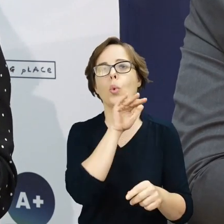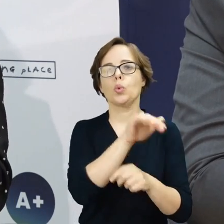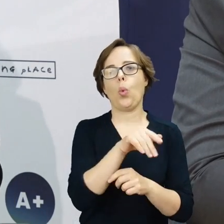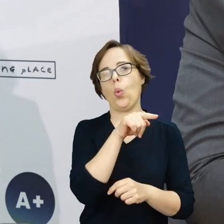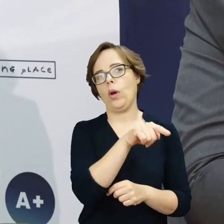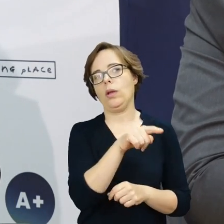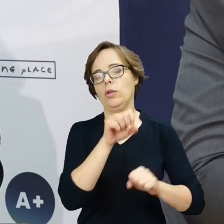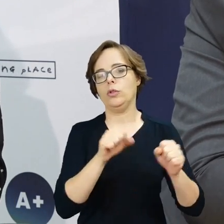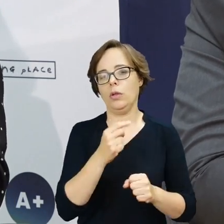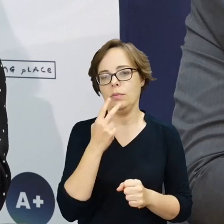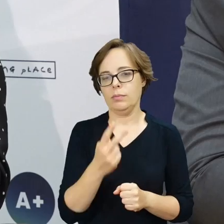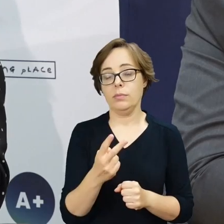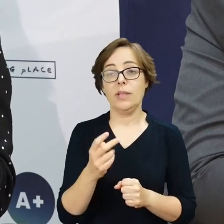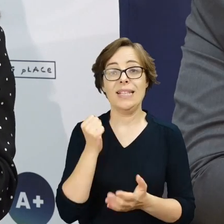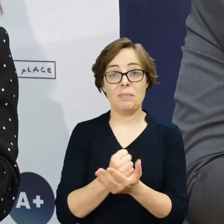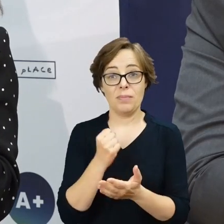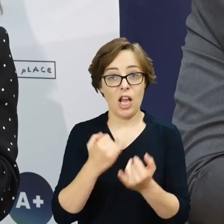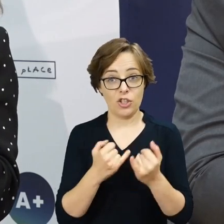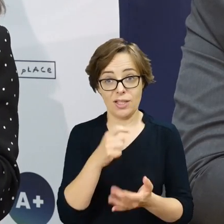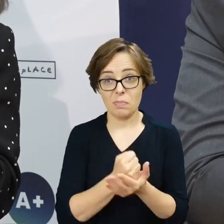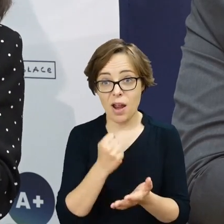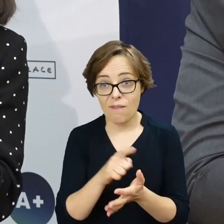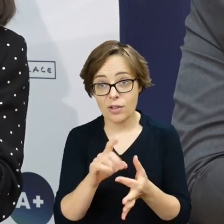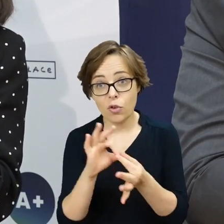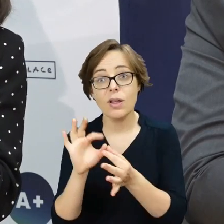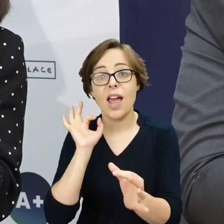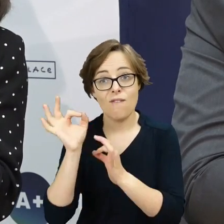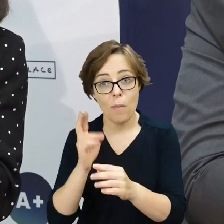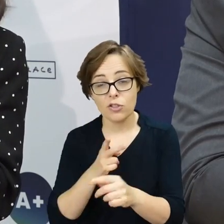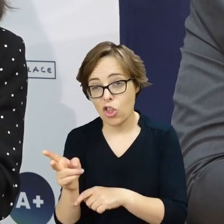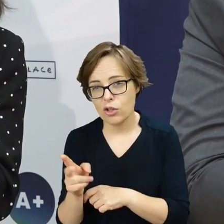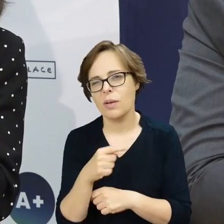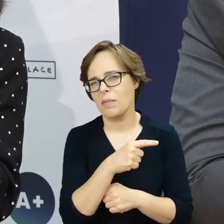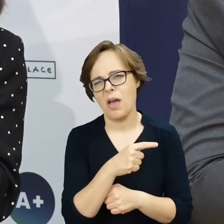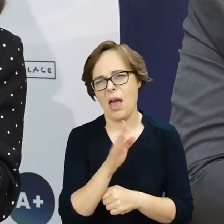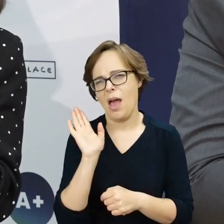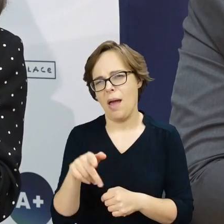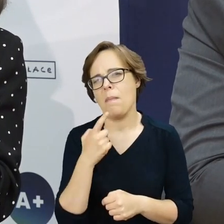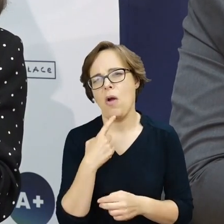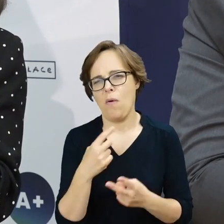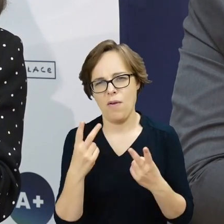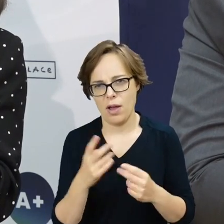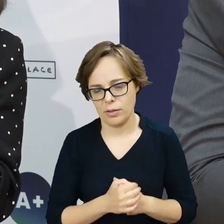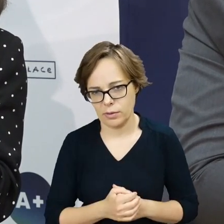o informację jest sprawą mniej istotną. Więc to jest też dobre pytanie,